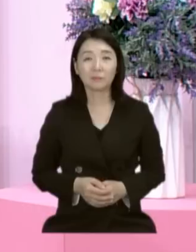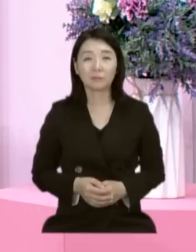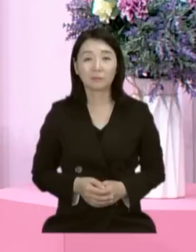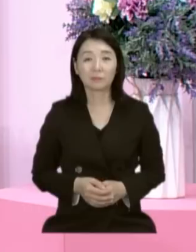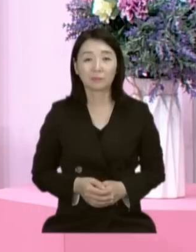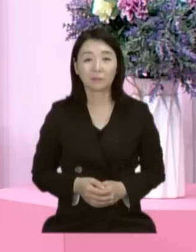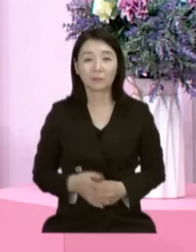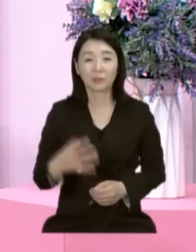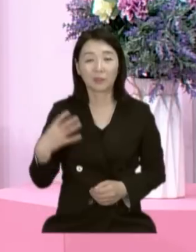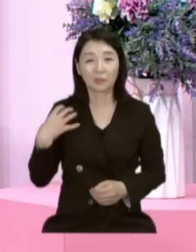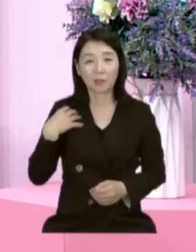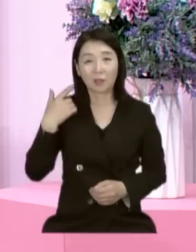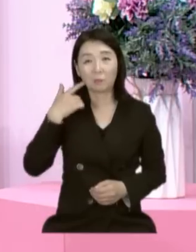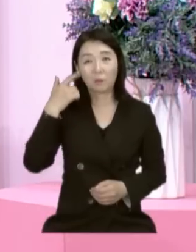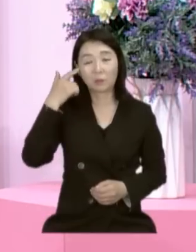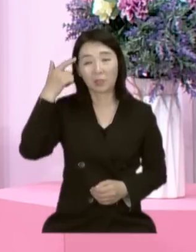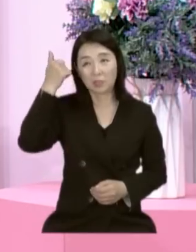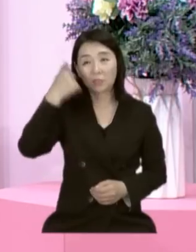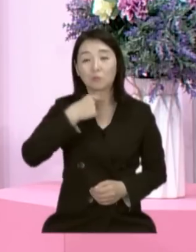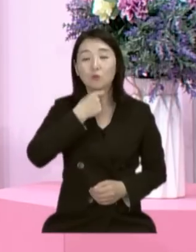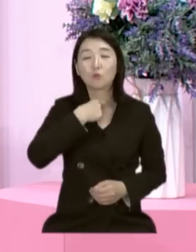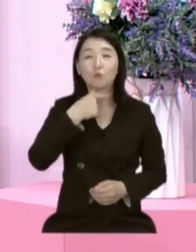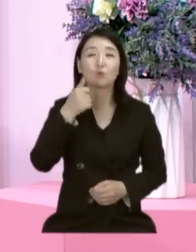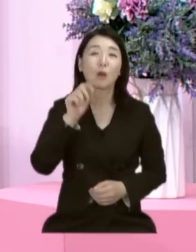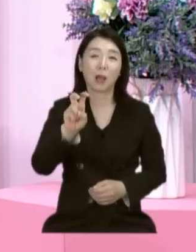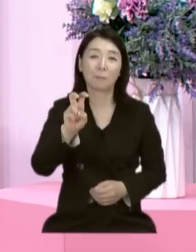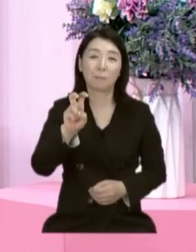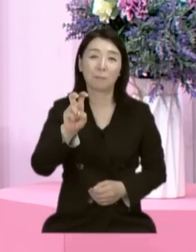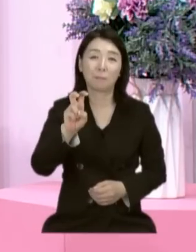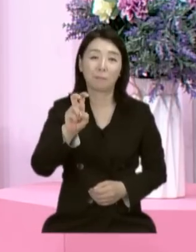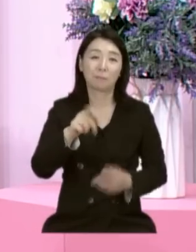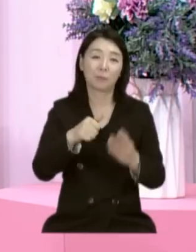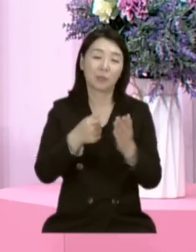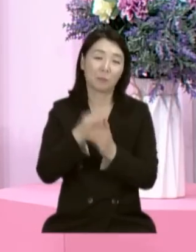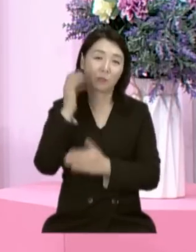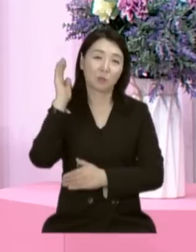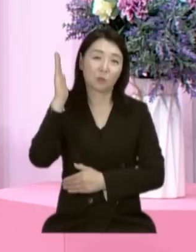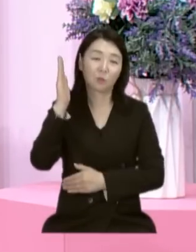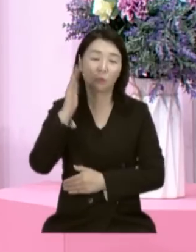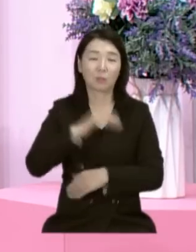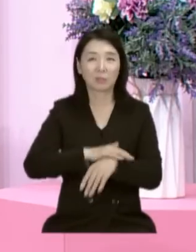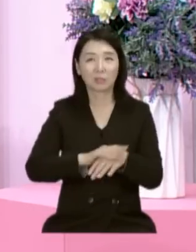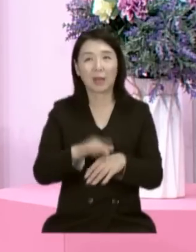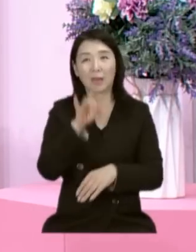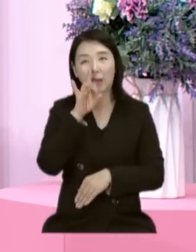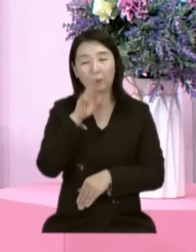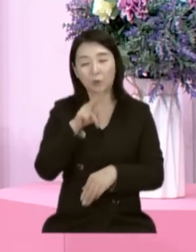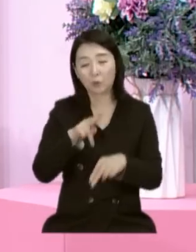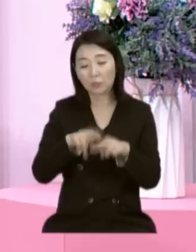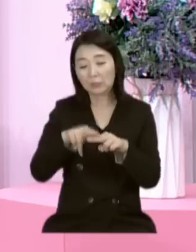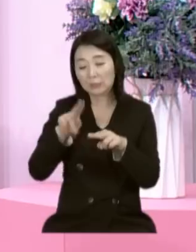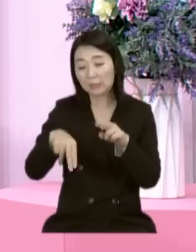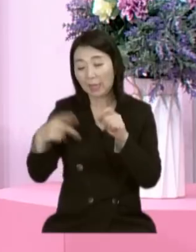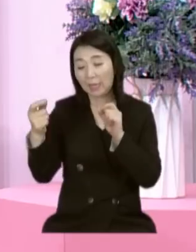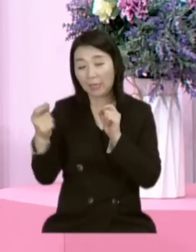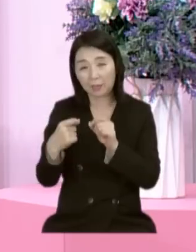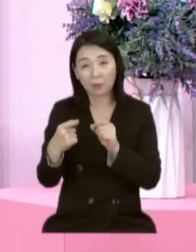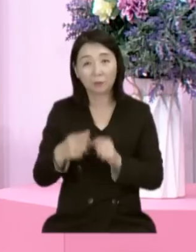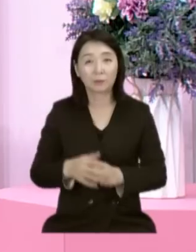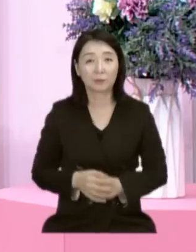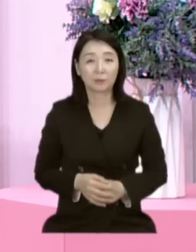거기 이제 담임 목사님은 후두암이 있어서 설교를 제대로 못 하시고 이제 은퇴를 앞두신 분이고